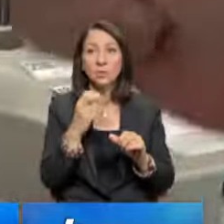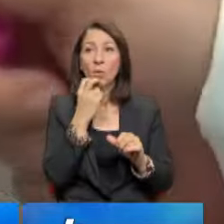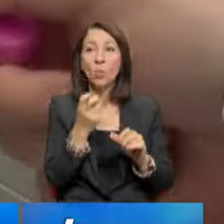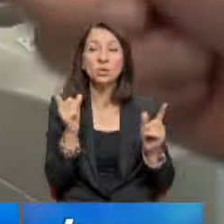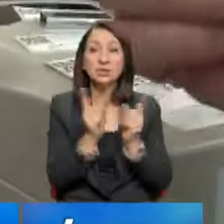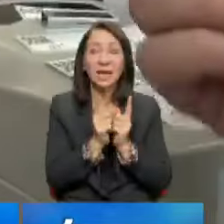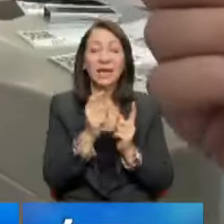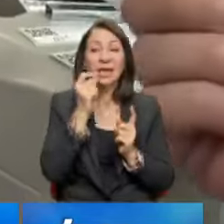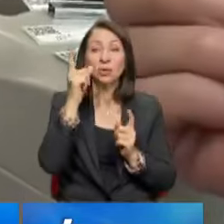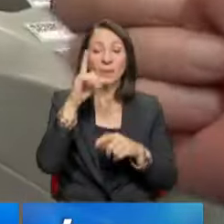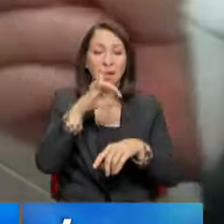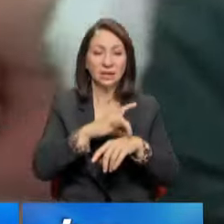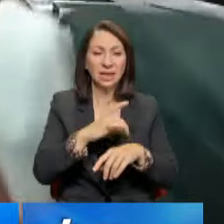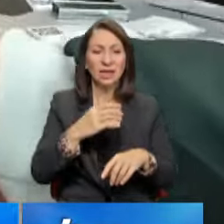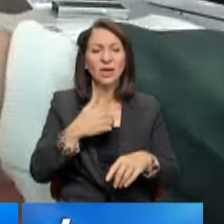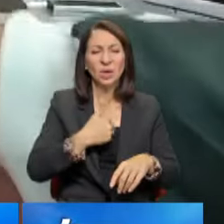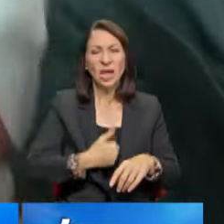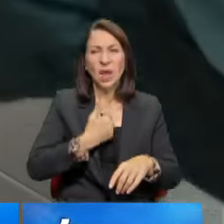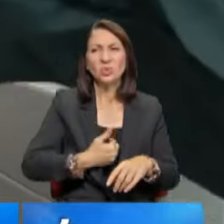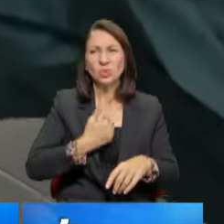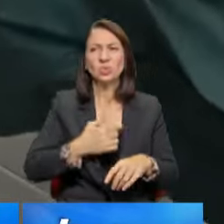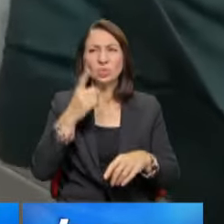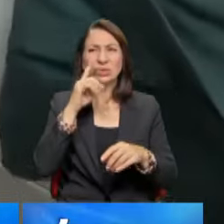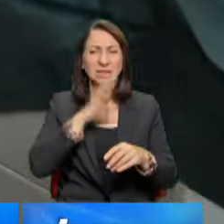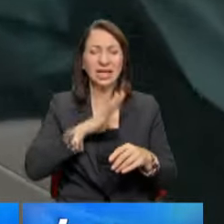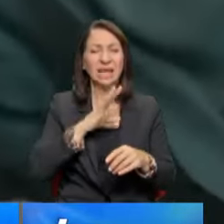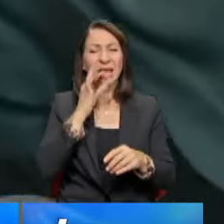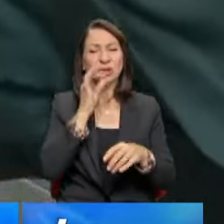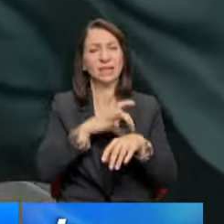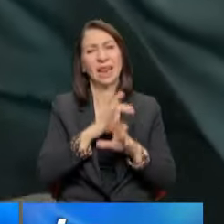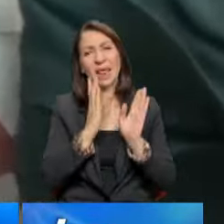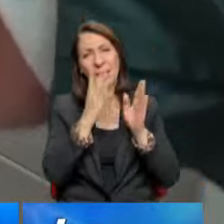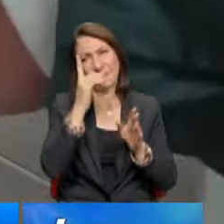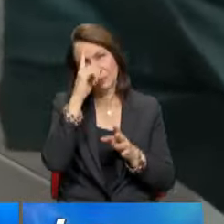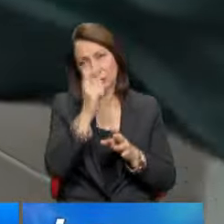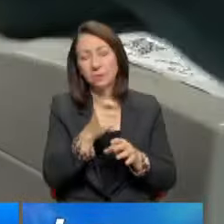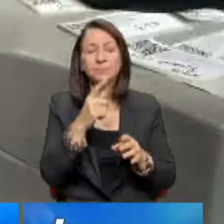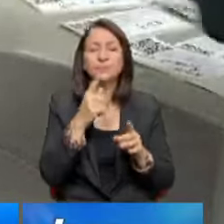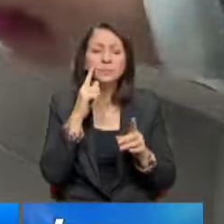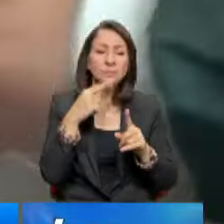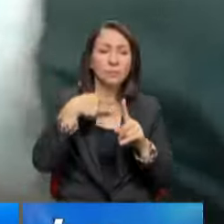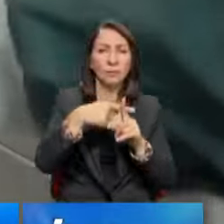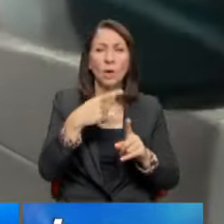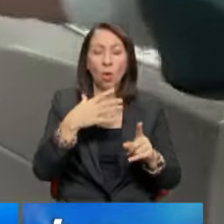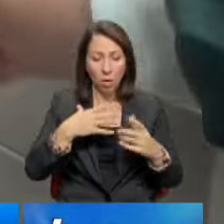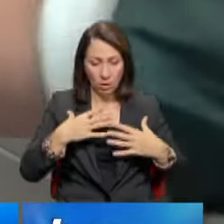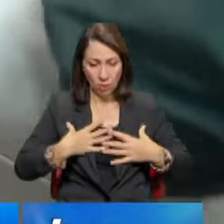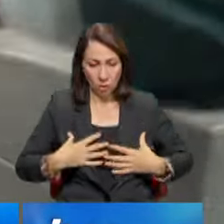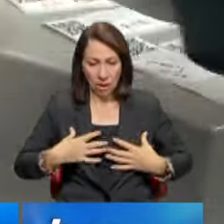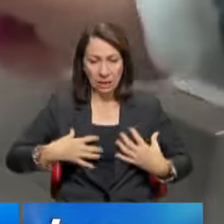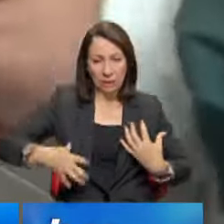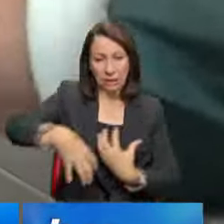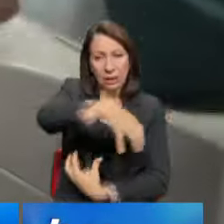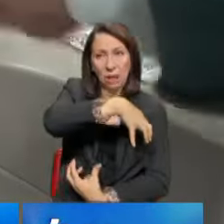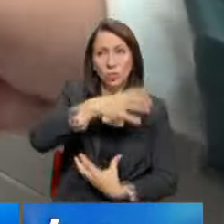kısaltıyor. Giresun'da bir hasta siroz şikayetleriyle Giresun Eğitim ve Araştırma Hastanesi'ne başvurdu. Siroza ek olarak organlarının da ters